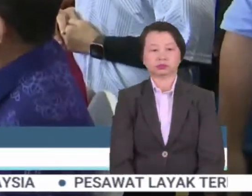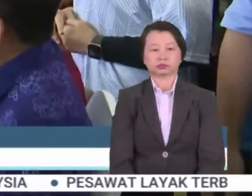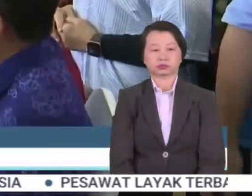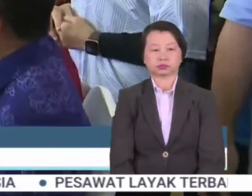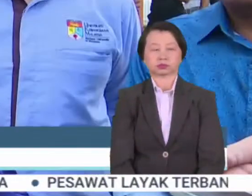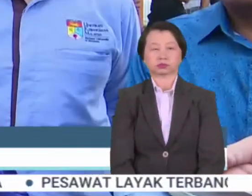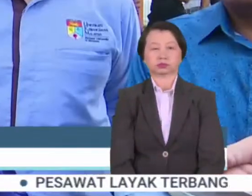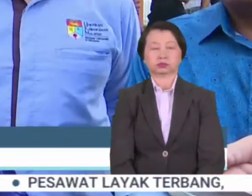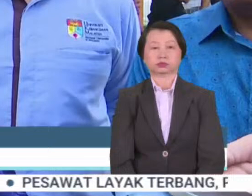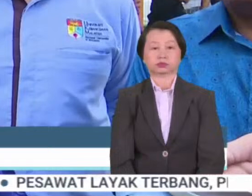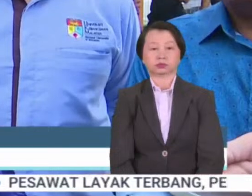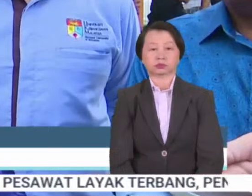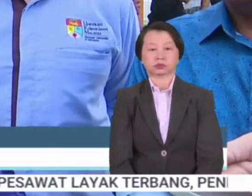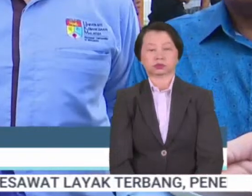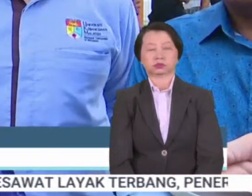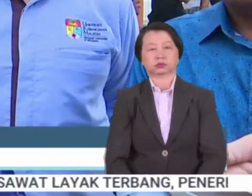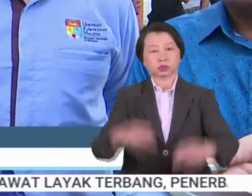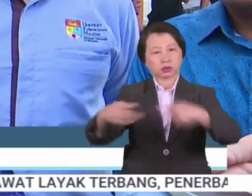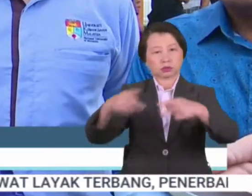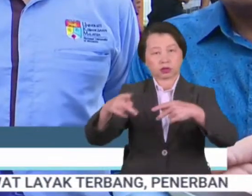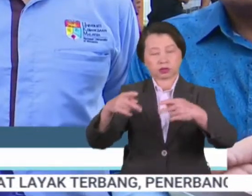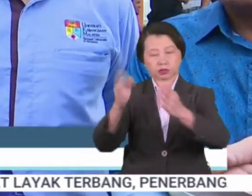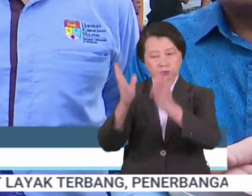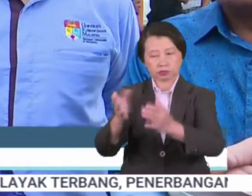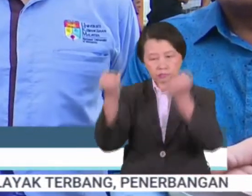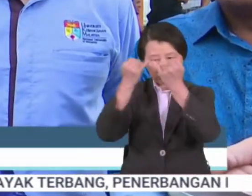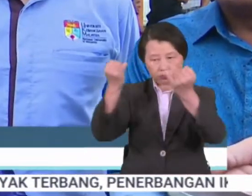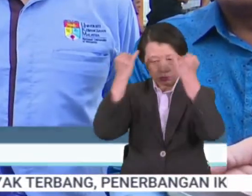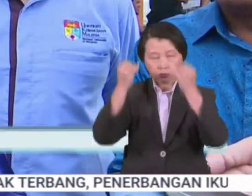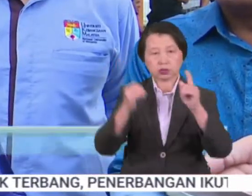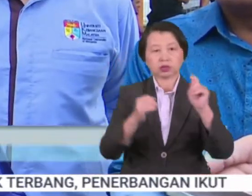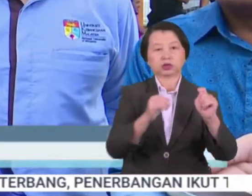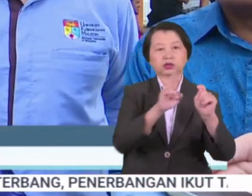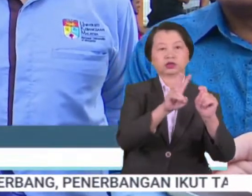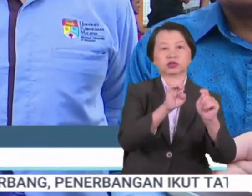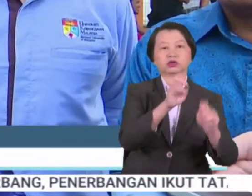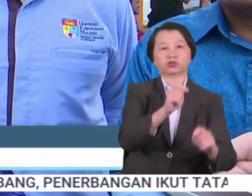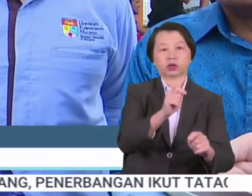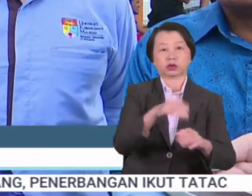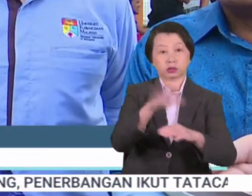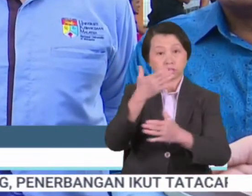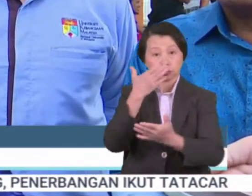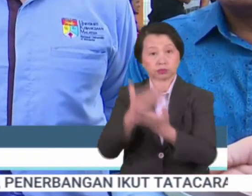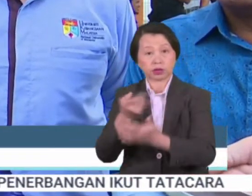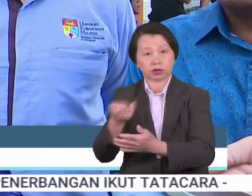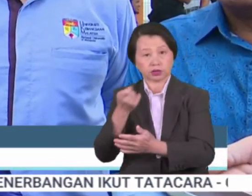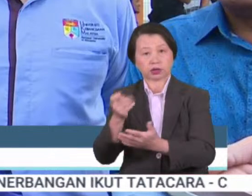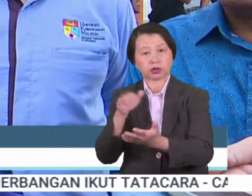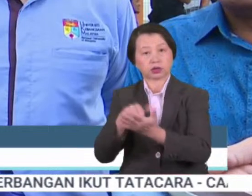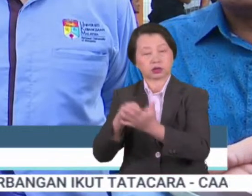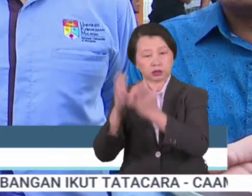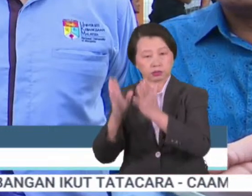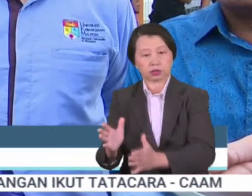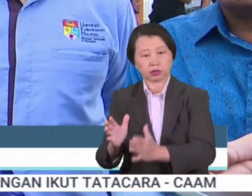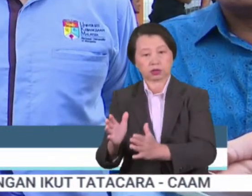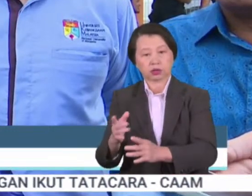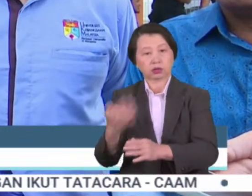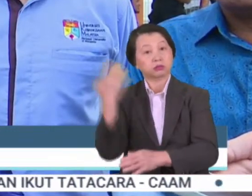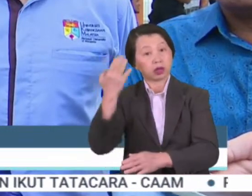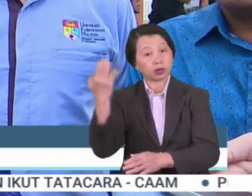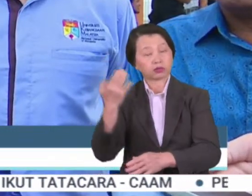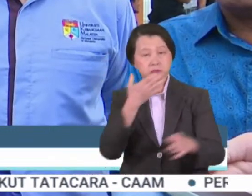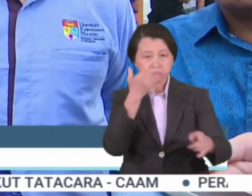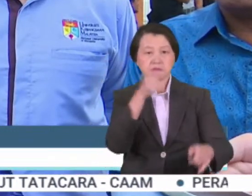Hayat keboleh pasaran graduan tvet lebih baik daripada pelajar apa tu pelajar-pelajar